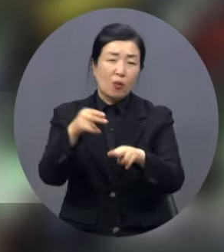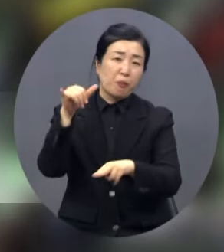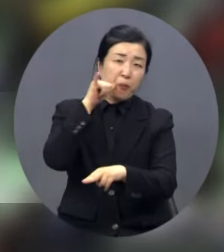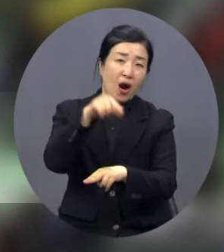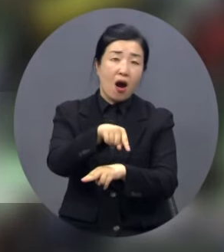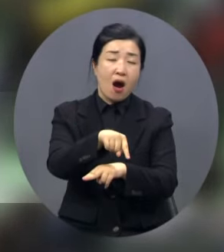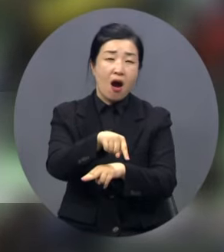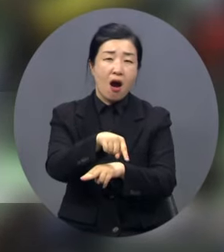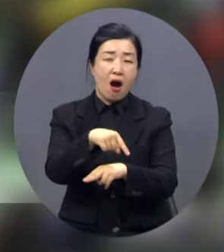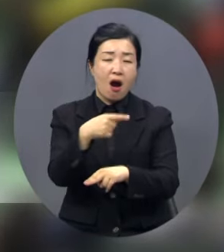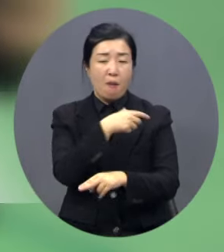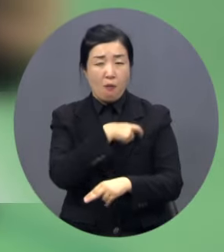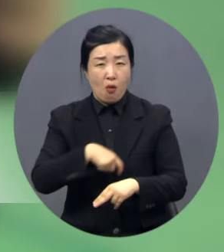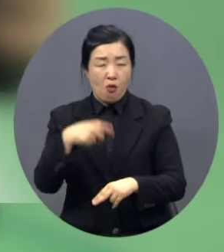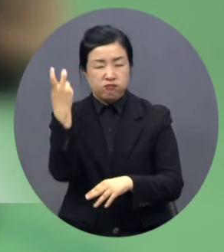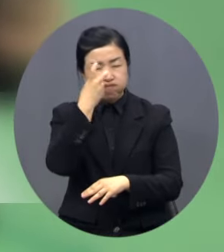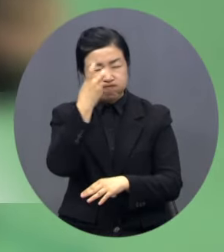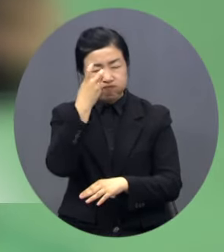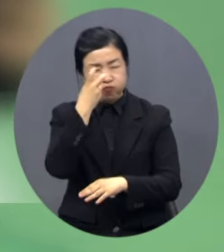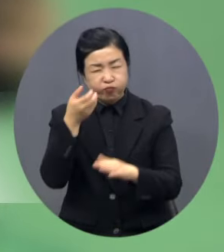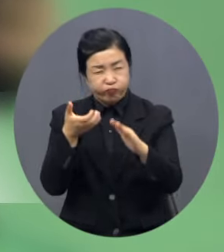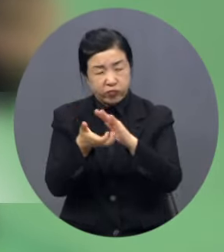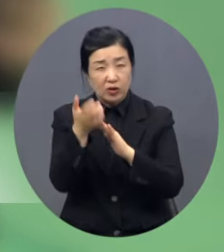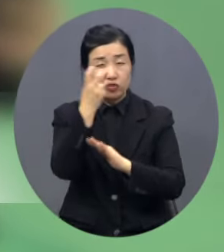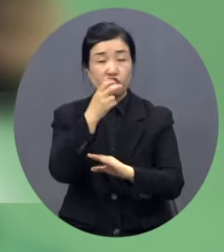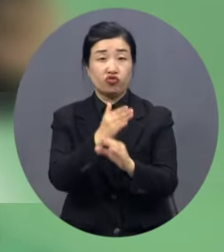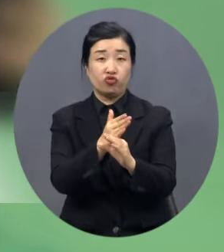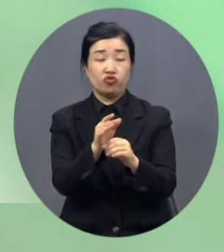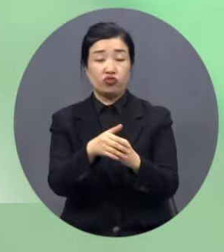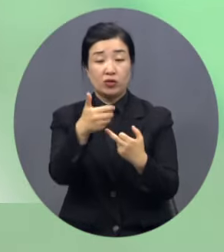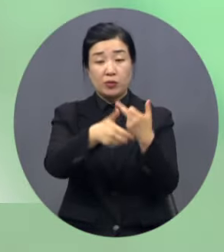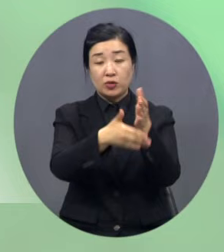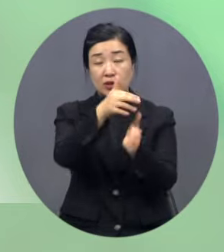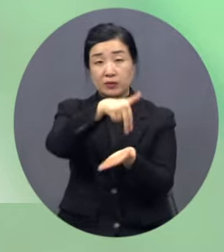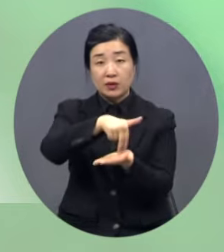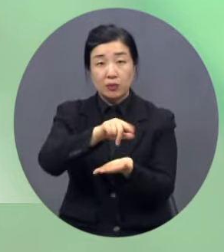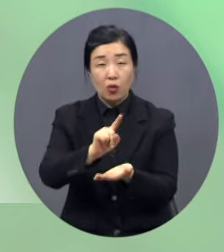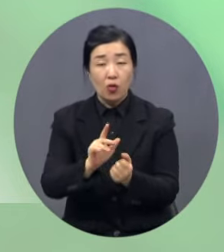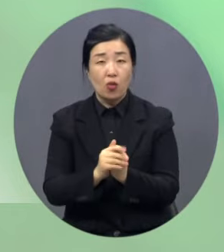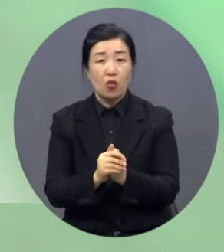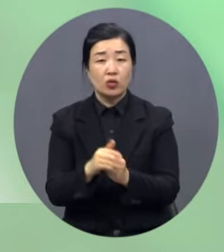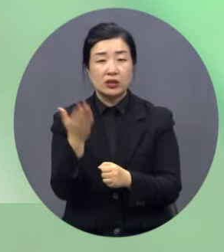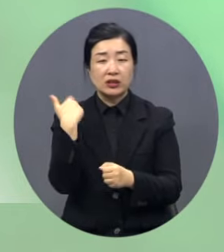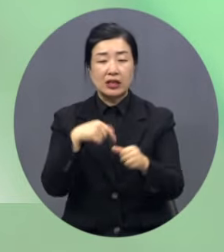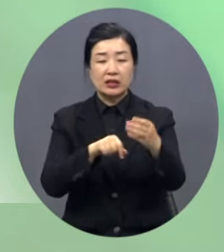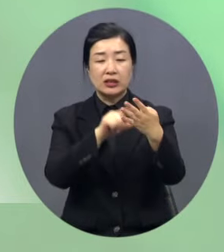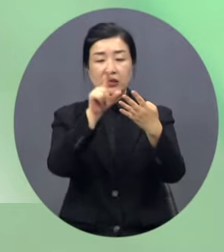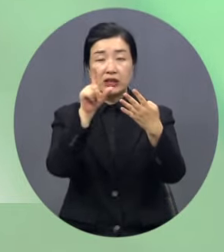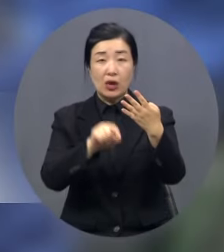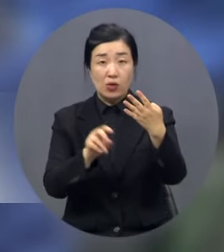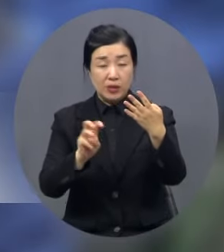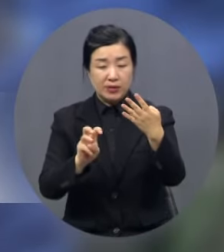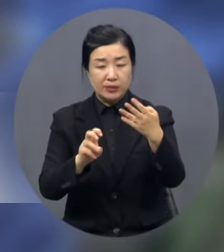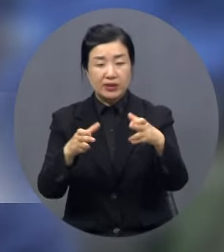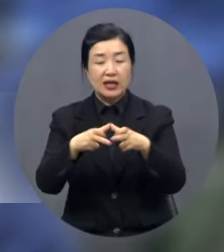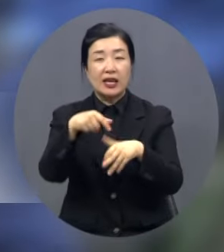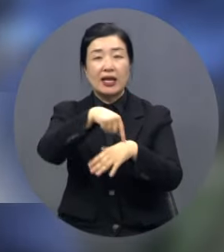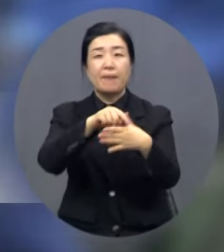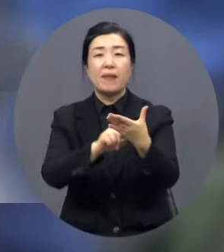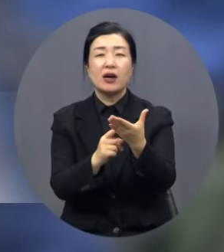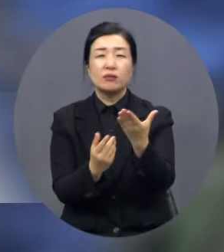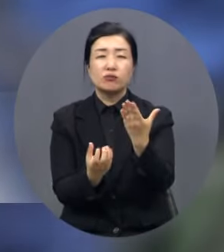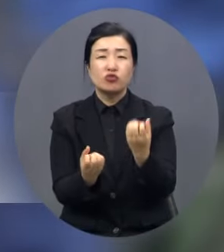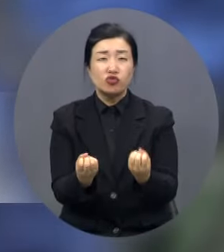보건당국이 역학 조사에 나섰습니다 서귀포시 등에 따르면 지난달 30일 서귀포시 장애인 한마음 축제에